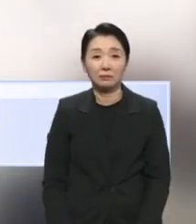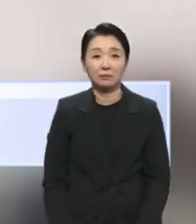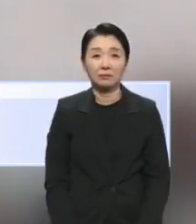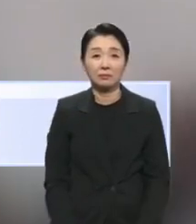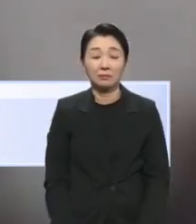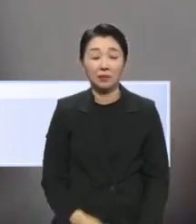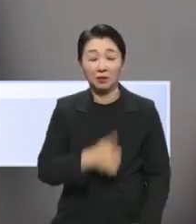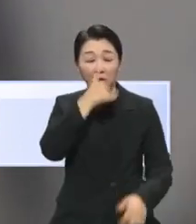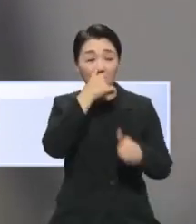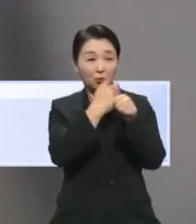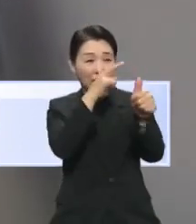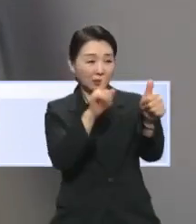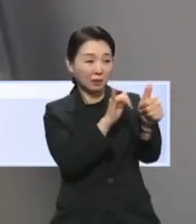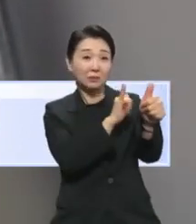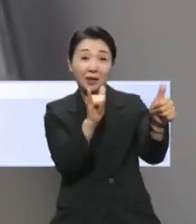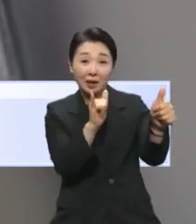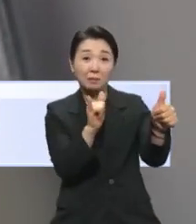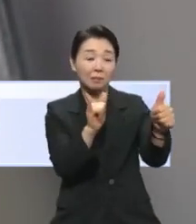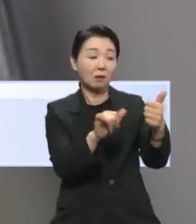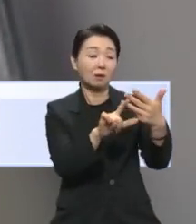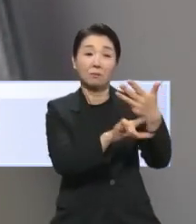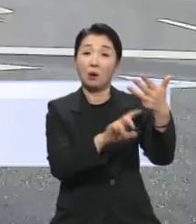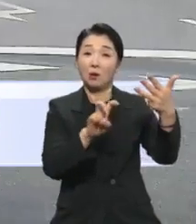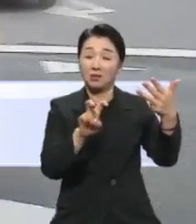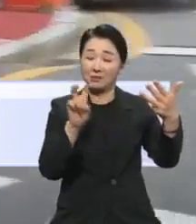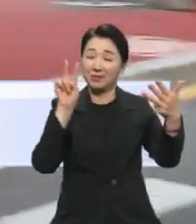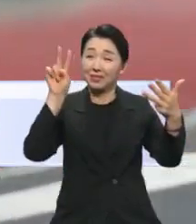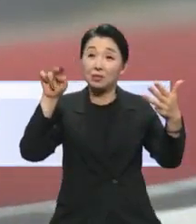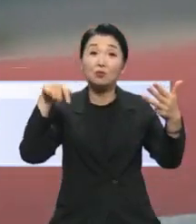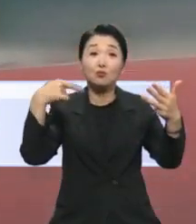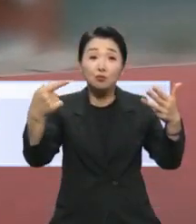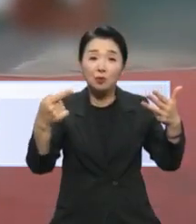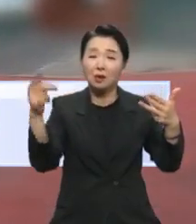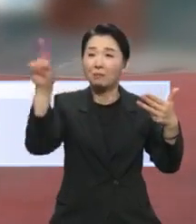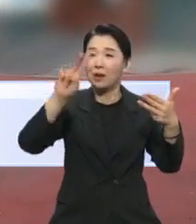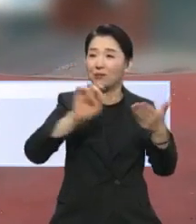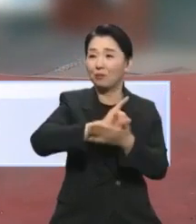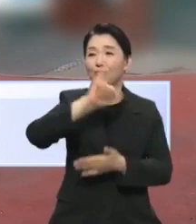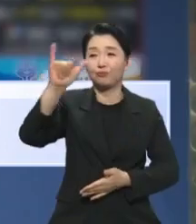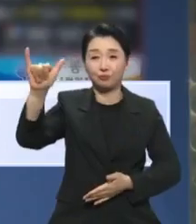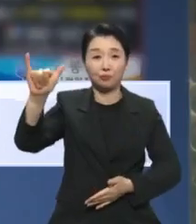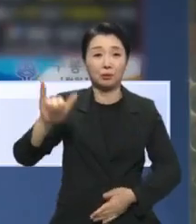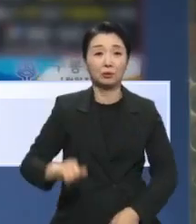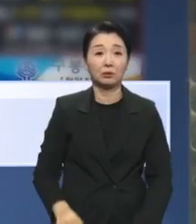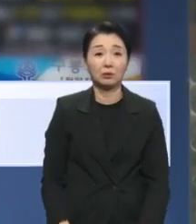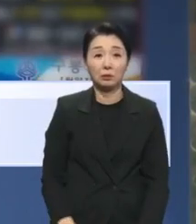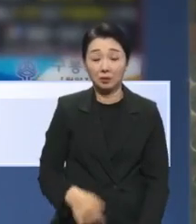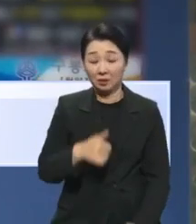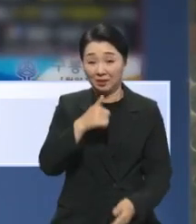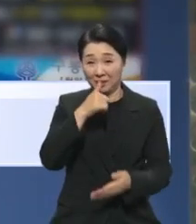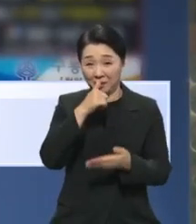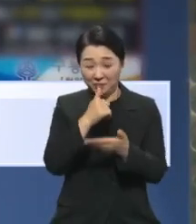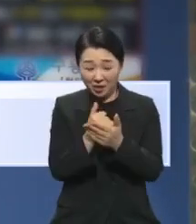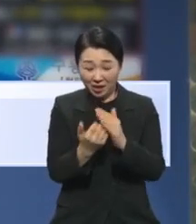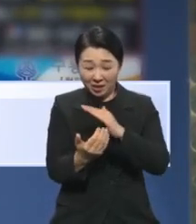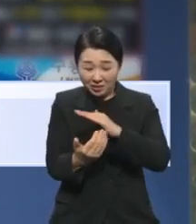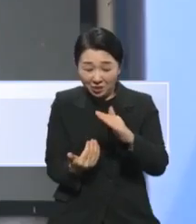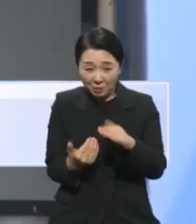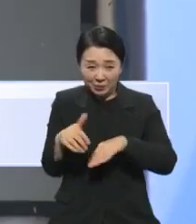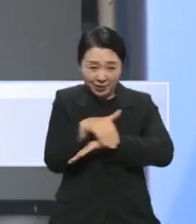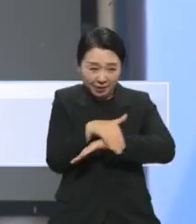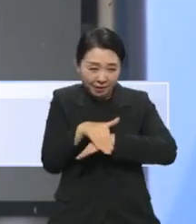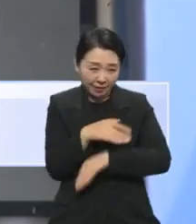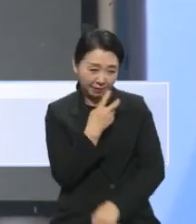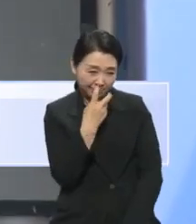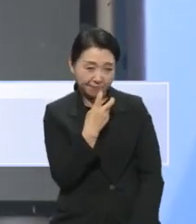이 용의자는 지난 20일, 그러니까 사건 이틀 뒤에 베트남으로 출국했습니다. 범행 전부터 치밀하게 계획을